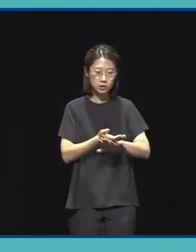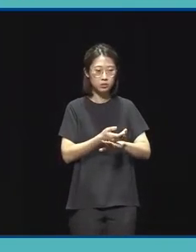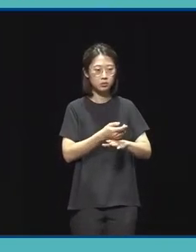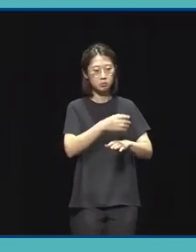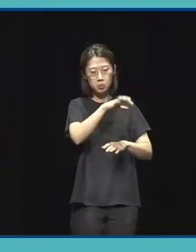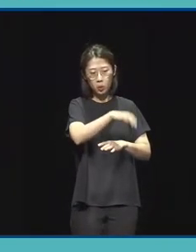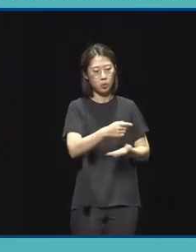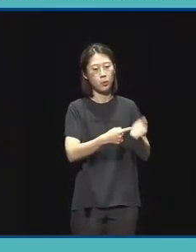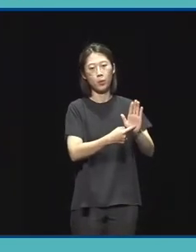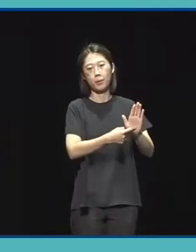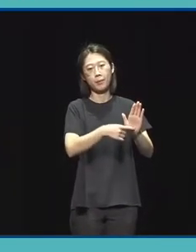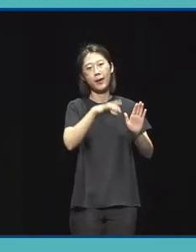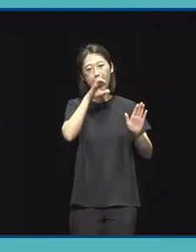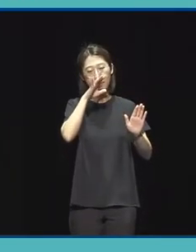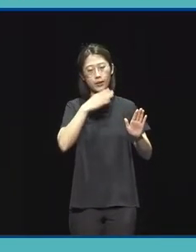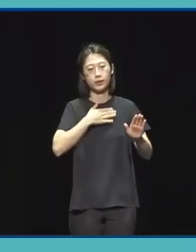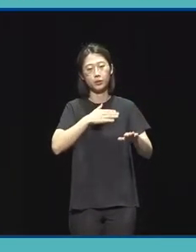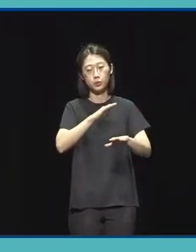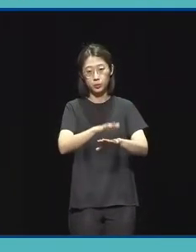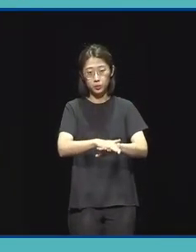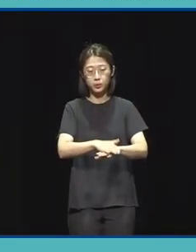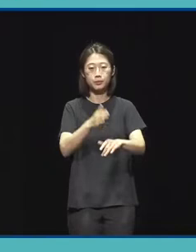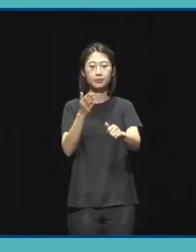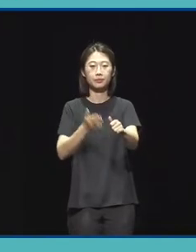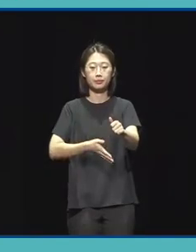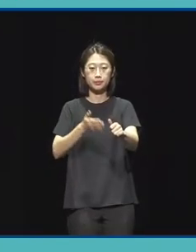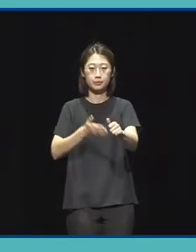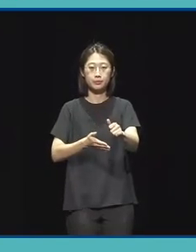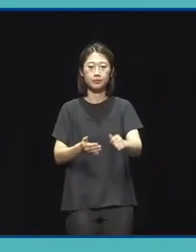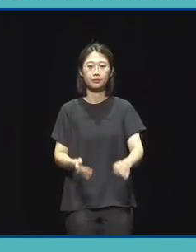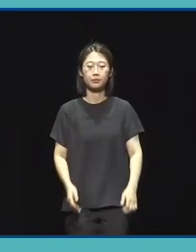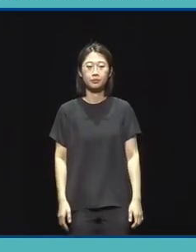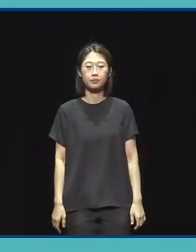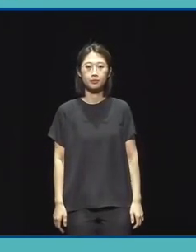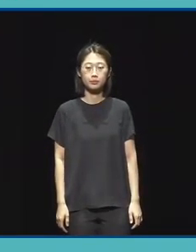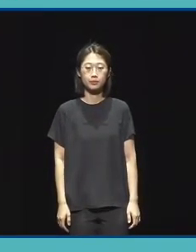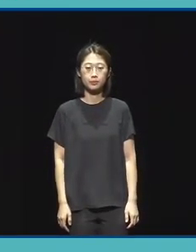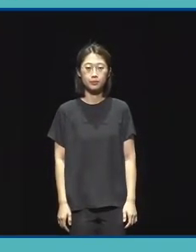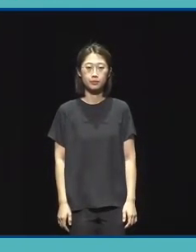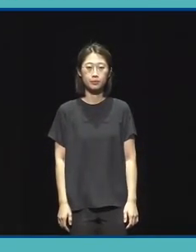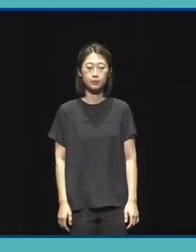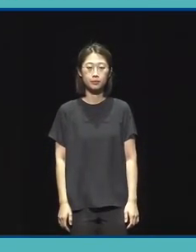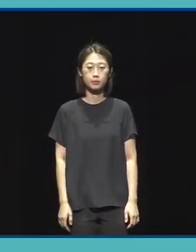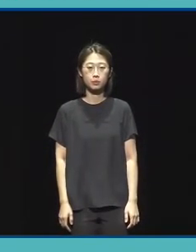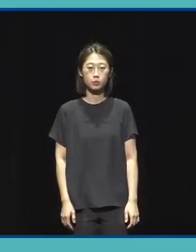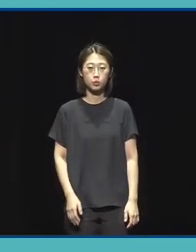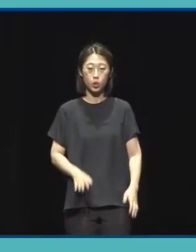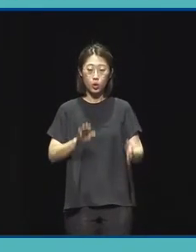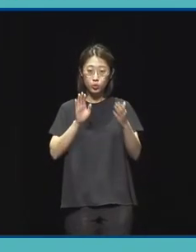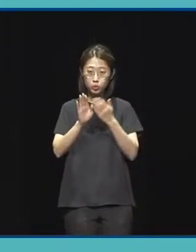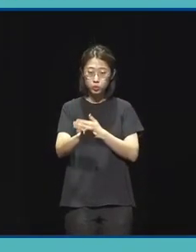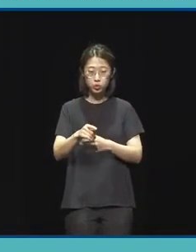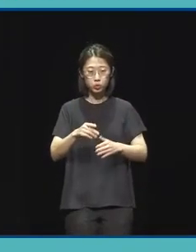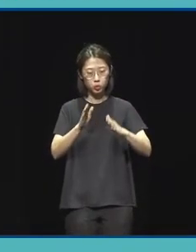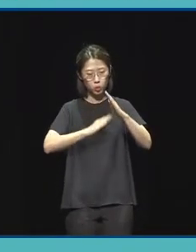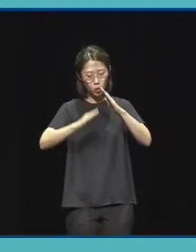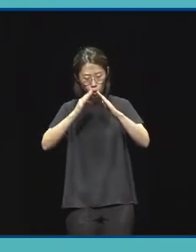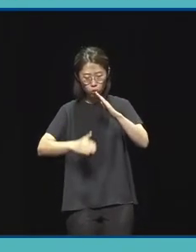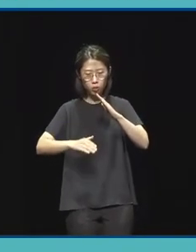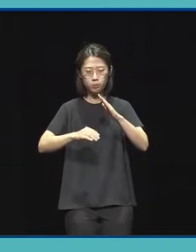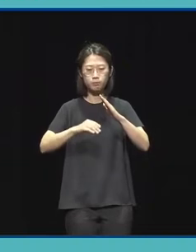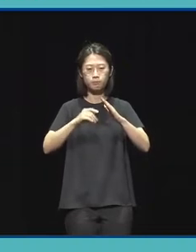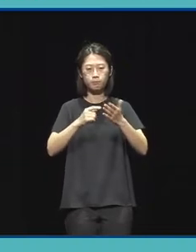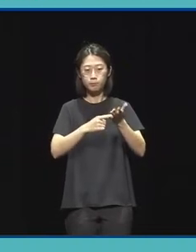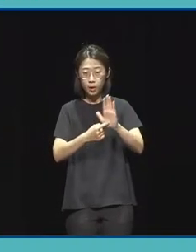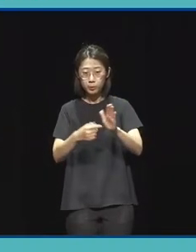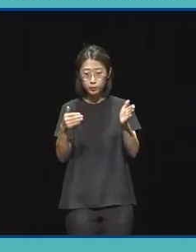발표가 되어져서는 안 된다는 점들을 다시 한번 말씀드리겠습니다 그리고 이후에 공공연까지 선정이 되시면